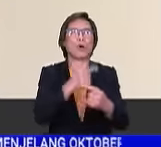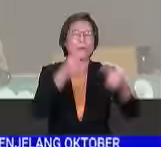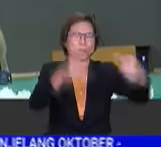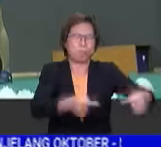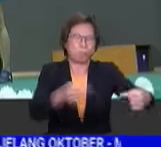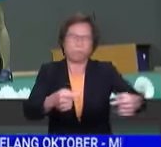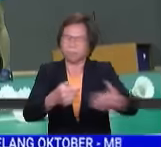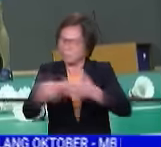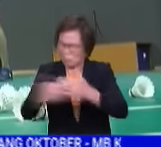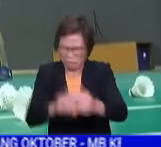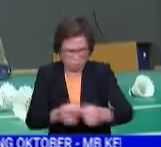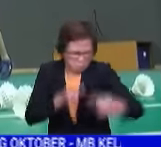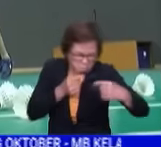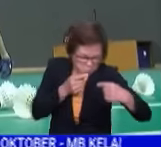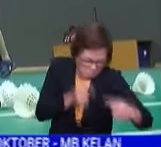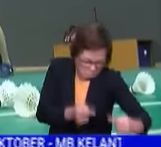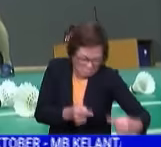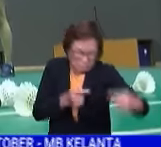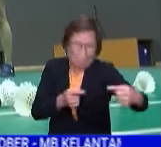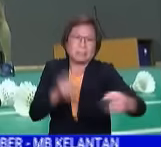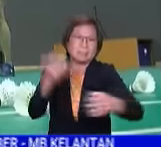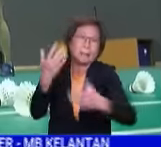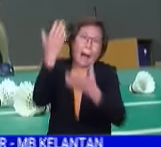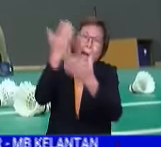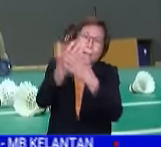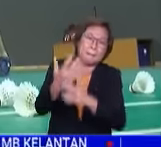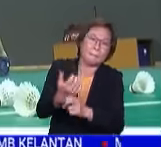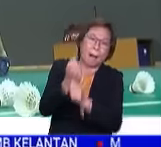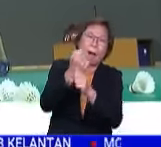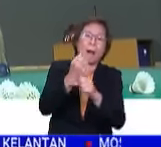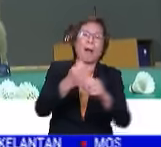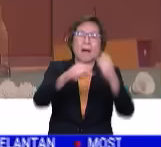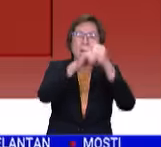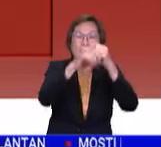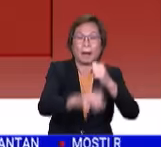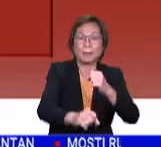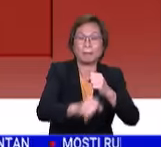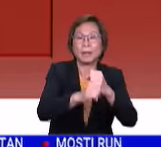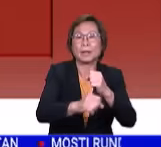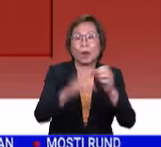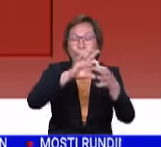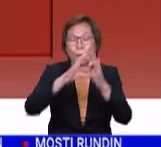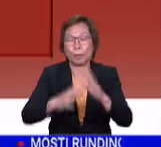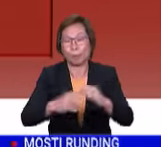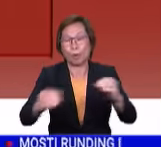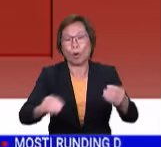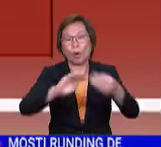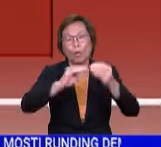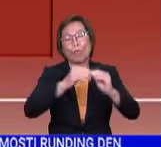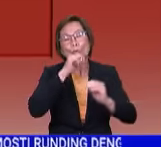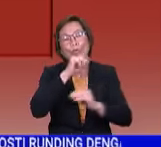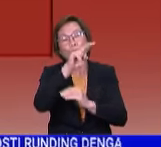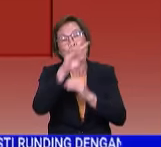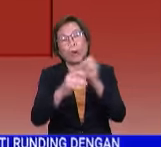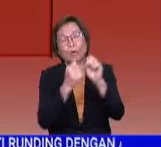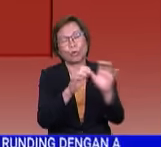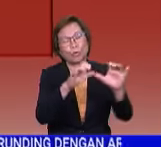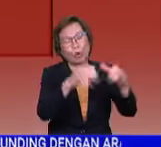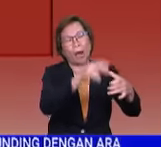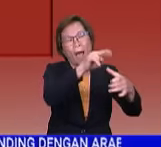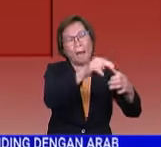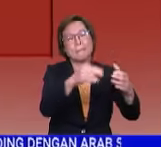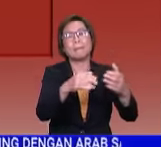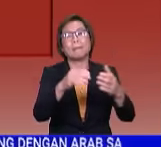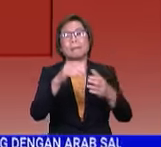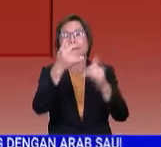end. Pada kempen Olimpik di Tokyo, pemain berusia 28 tahun itu diundi dalam kumpulan N bersama pemain